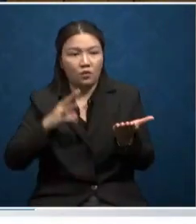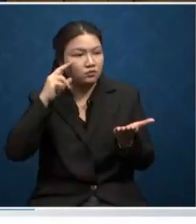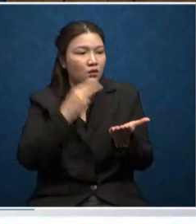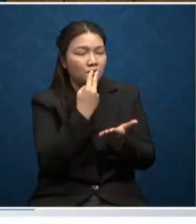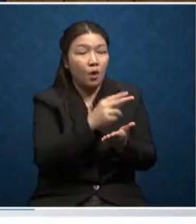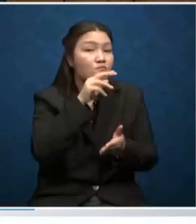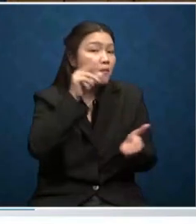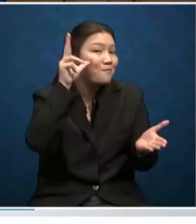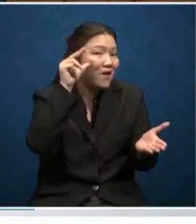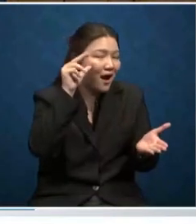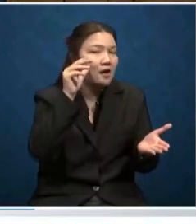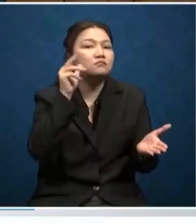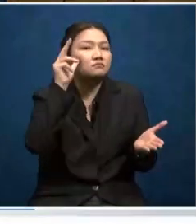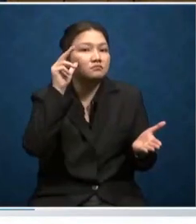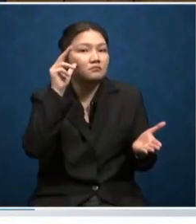ขัด